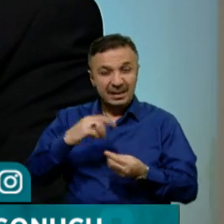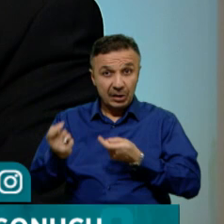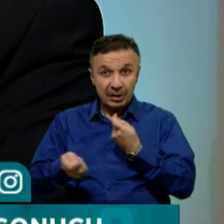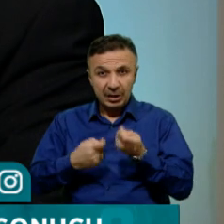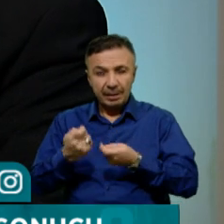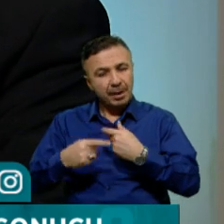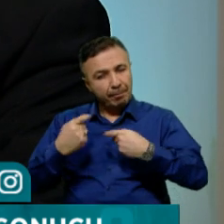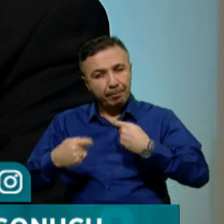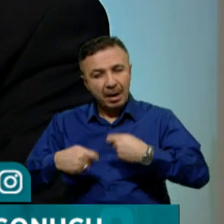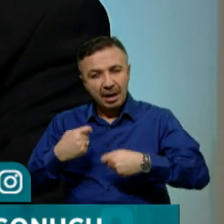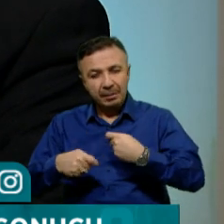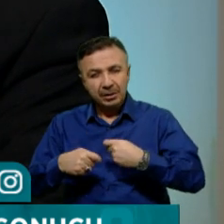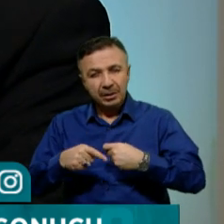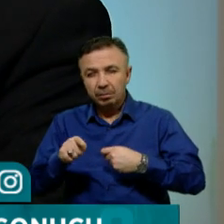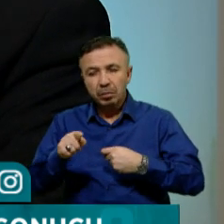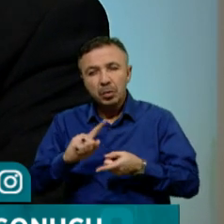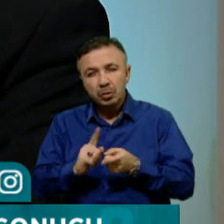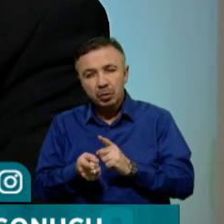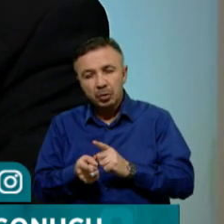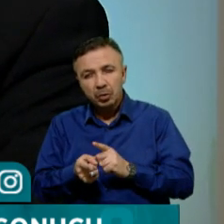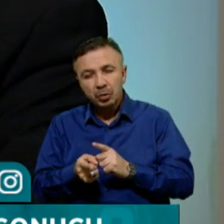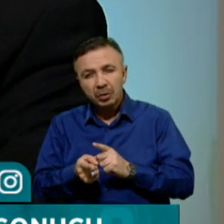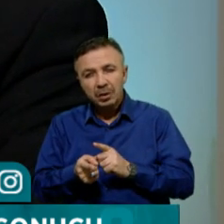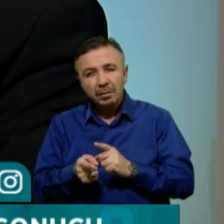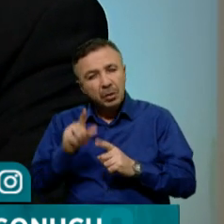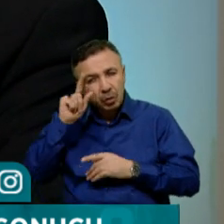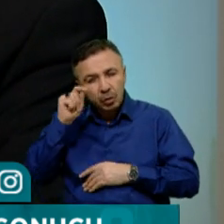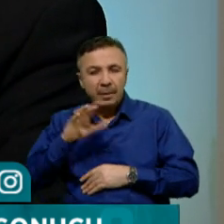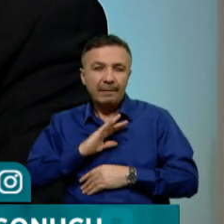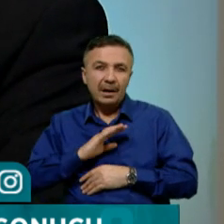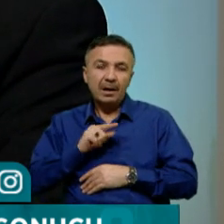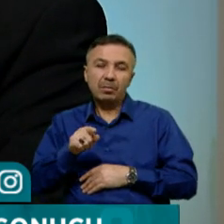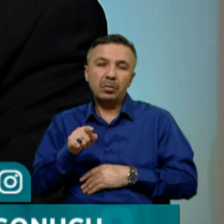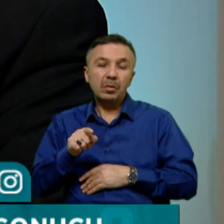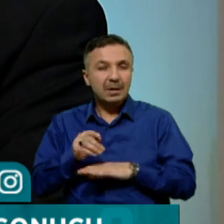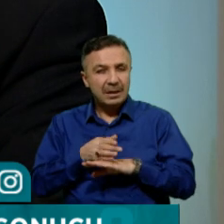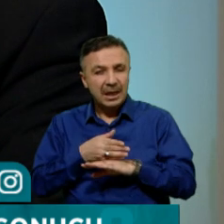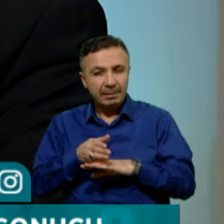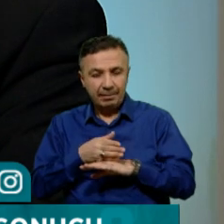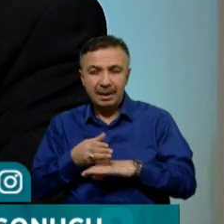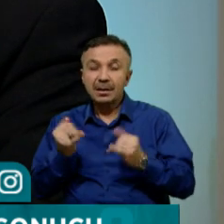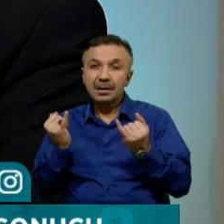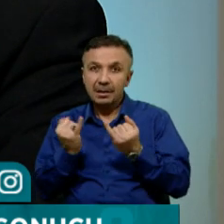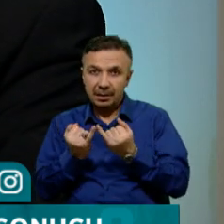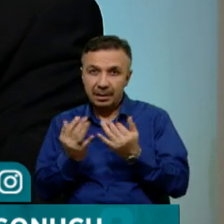mıdır değil midir Bütün bunlardan dolayı bir şüphe ortaya çıkıyor bu açıdan kardeşlerimizin